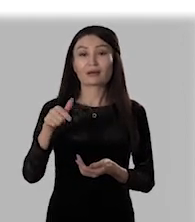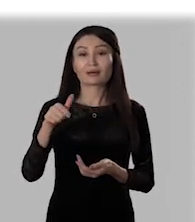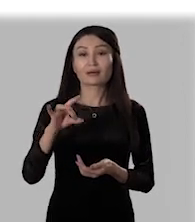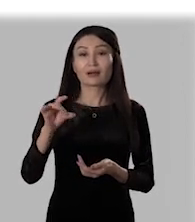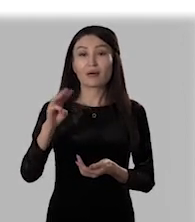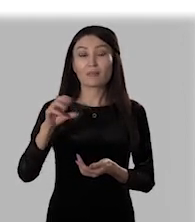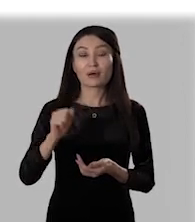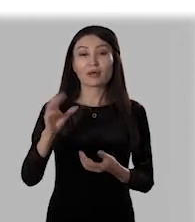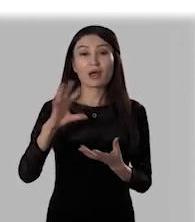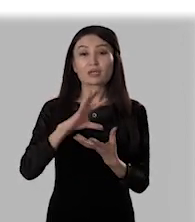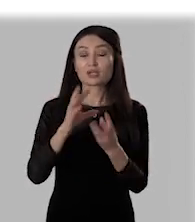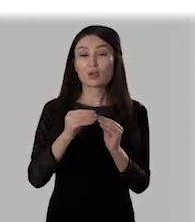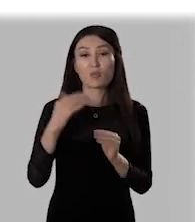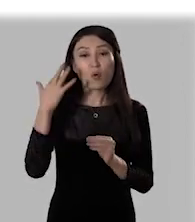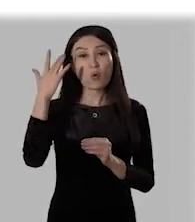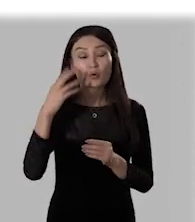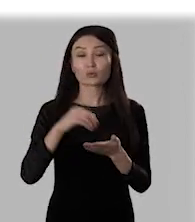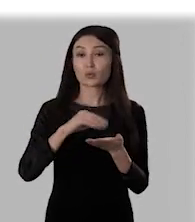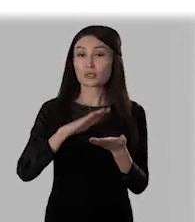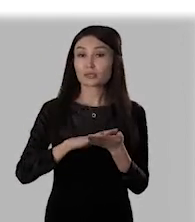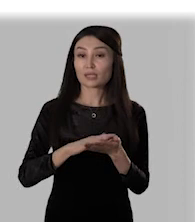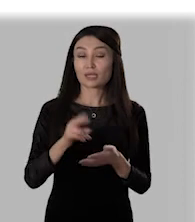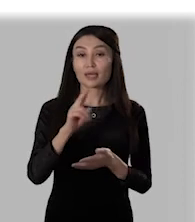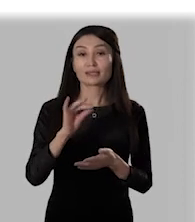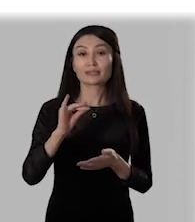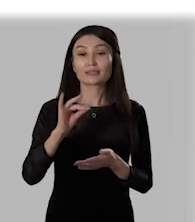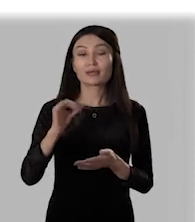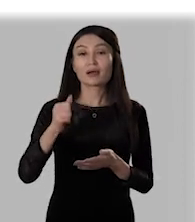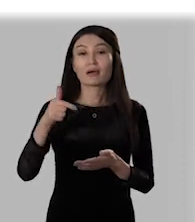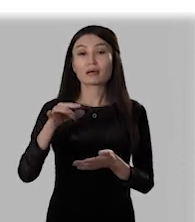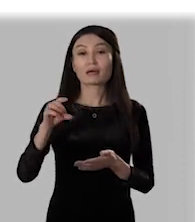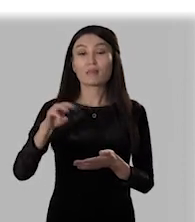жалпы ойду аныктагыла. Диаграмма эмне жөнүндө?